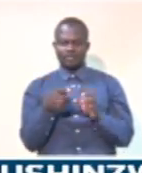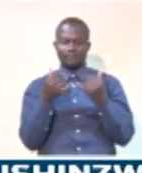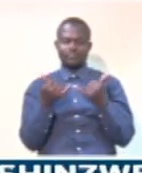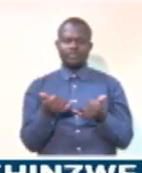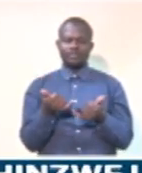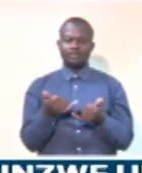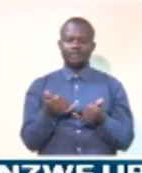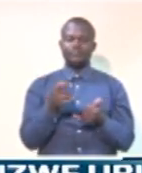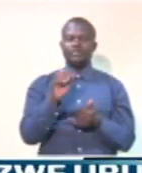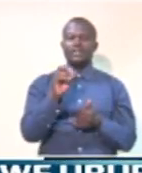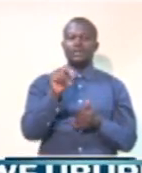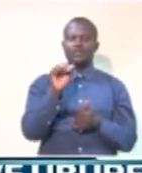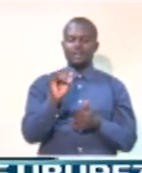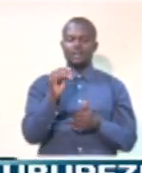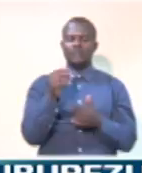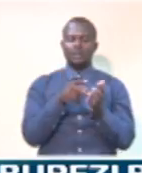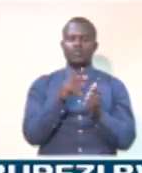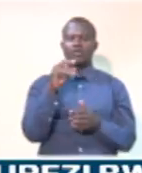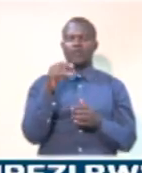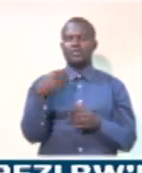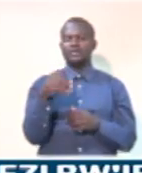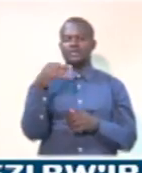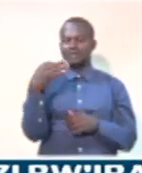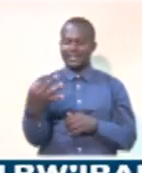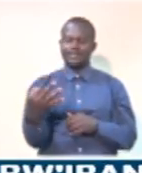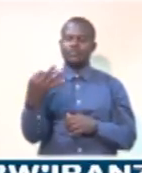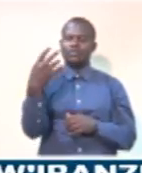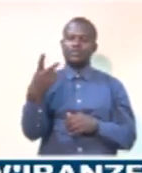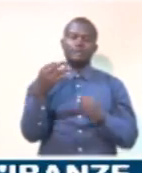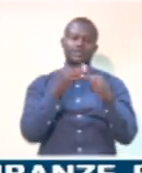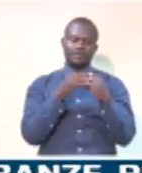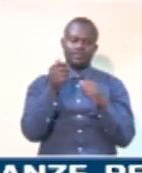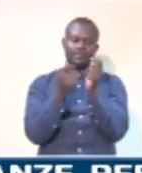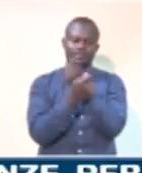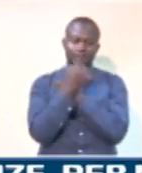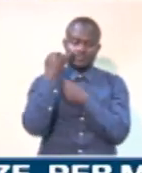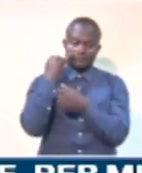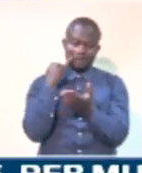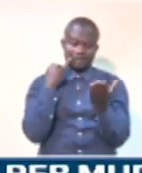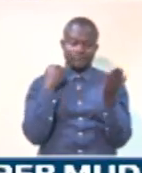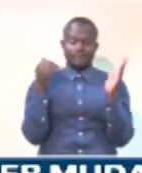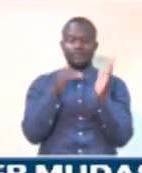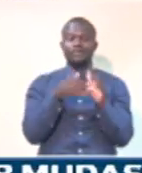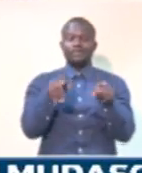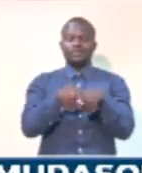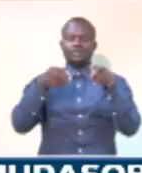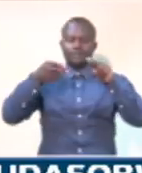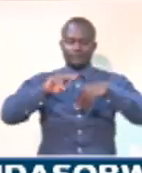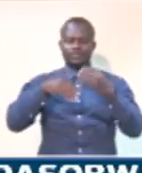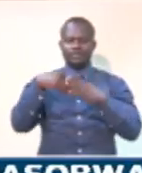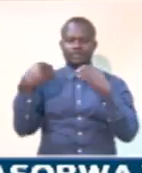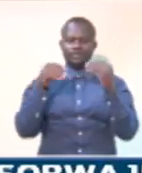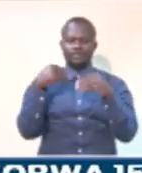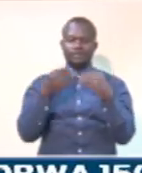ubu ngubu iyo toni iragura amadolari 328 izo ni impinduka zikomeye ni nako byagenze ku